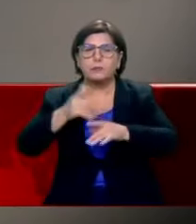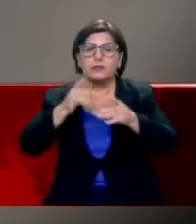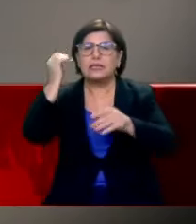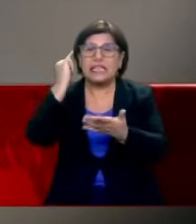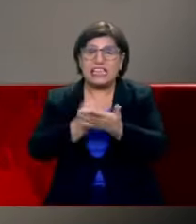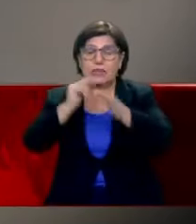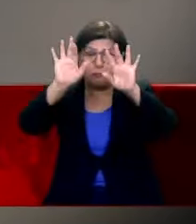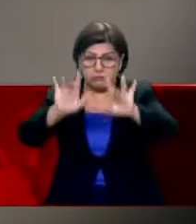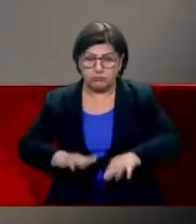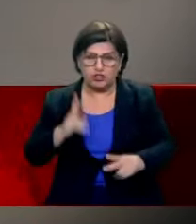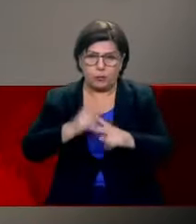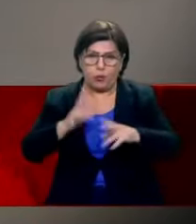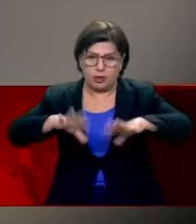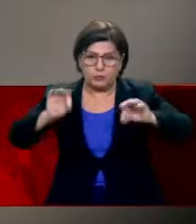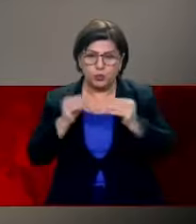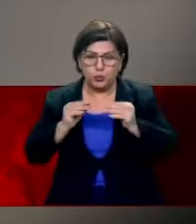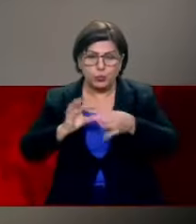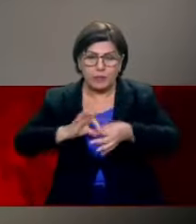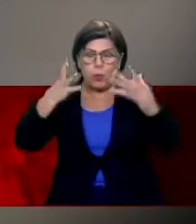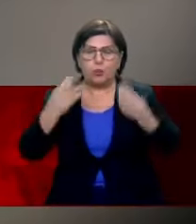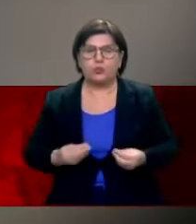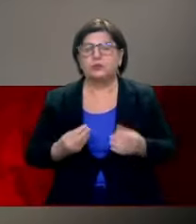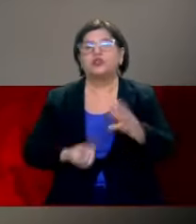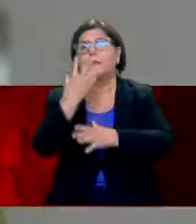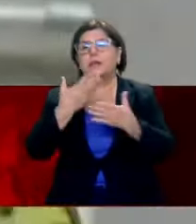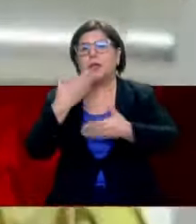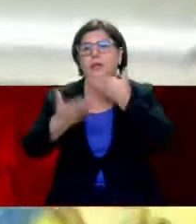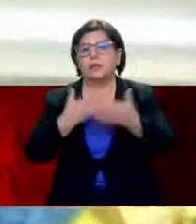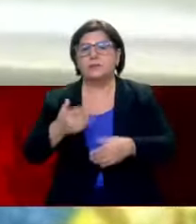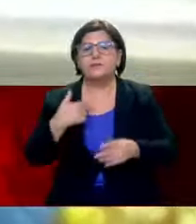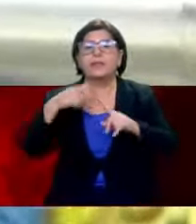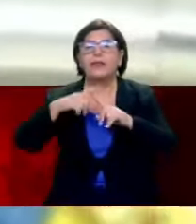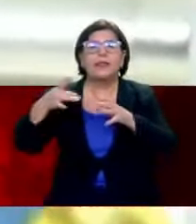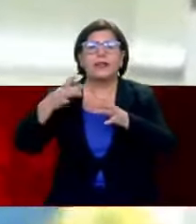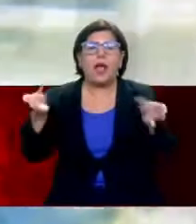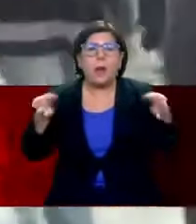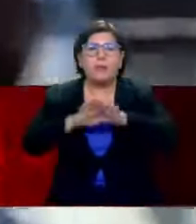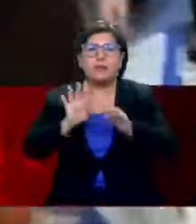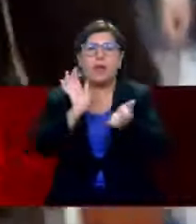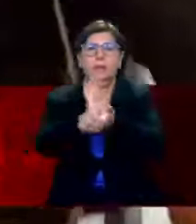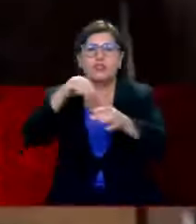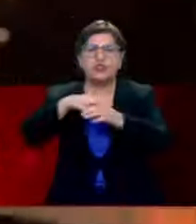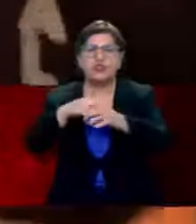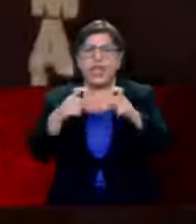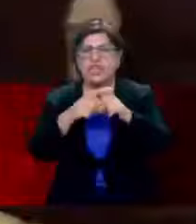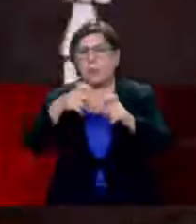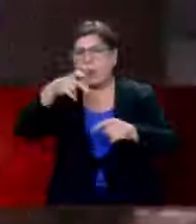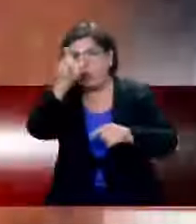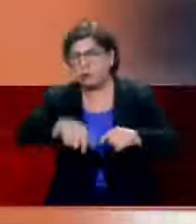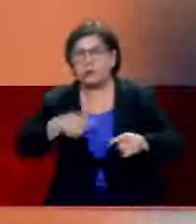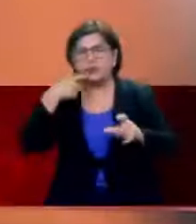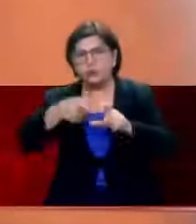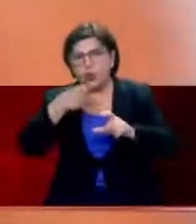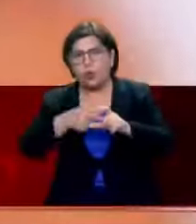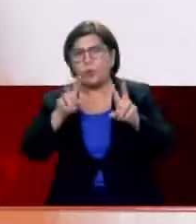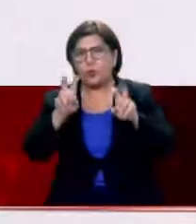bir an evvel hazırlanması ve suçumuzun ne olduğunun ortaya konmasıdır. Tekirdağ kapalı cezaevinde bulunan eşi Engin Polat'sa